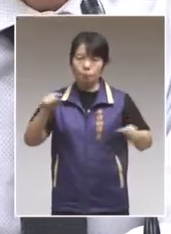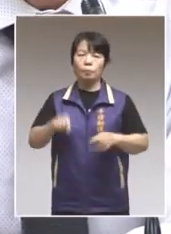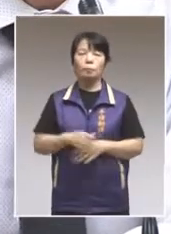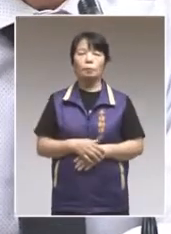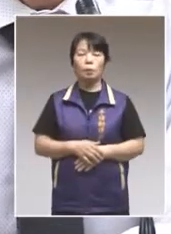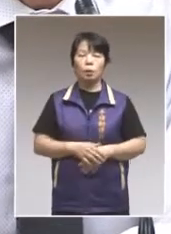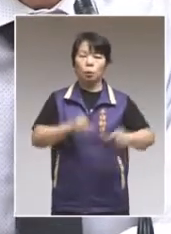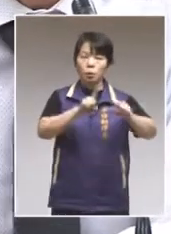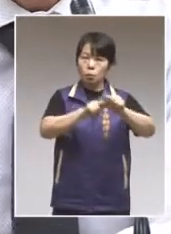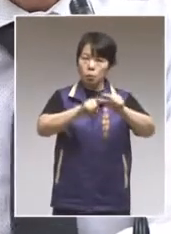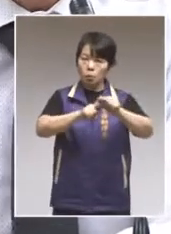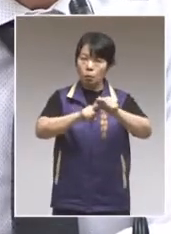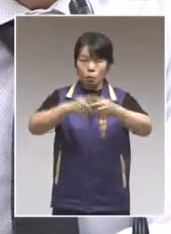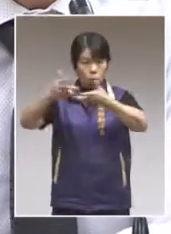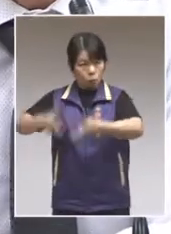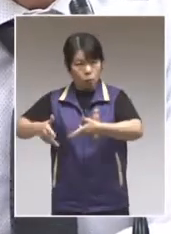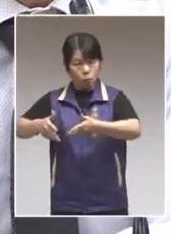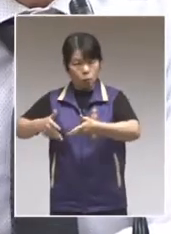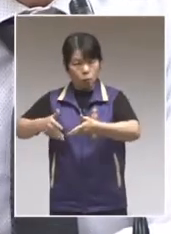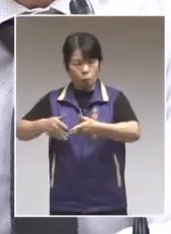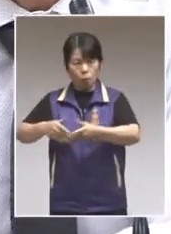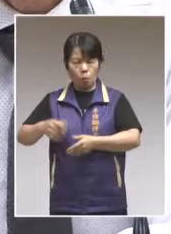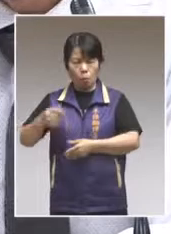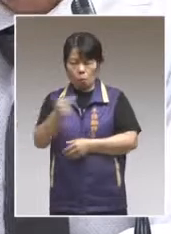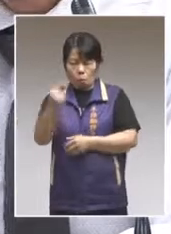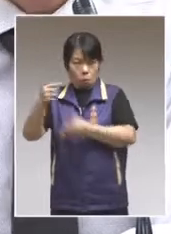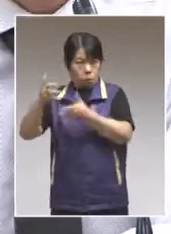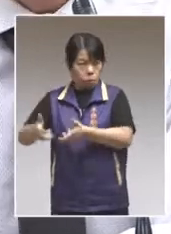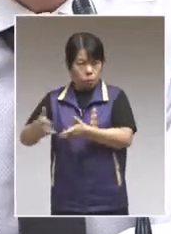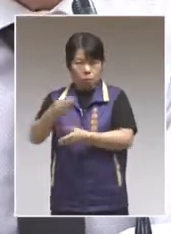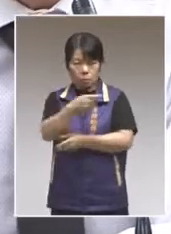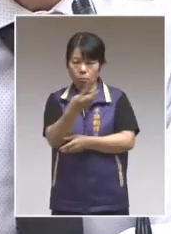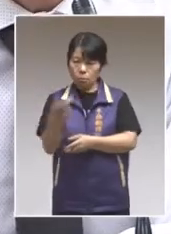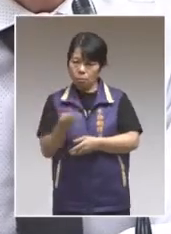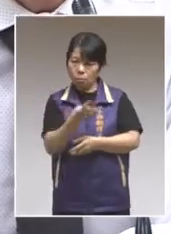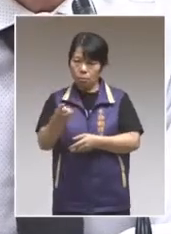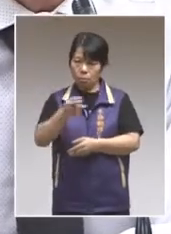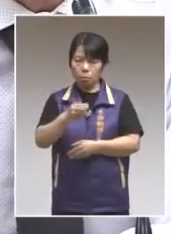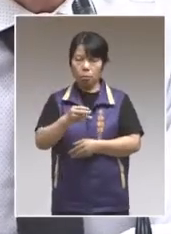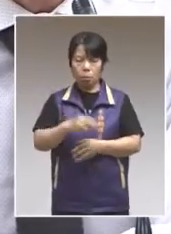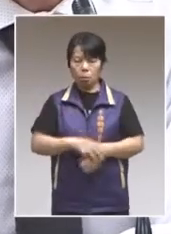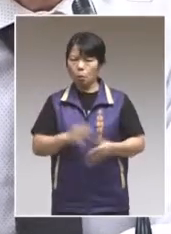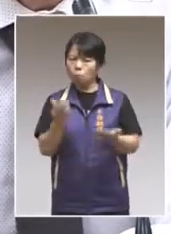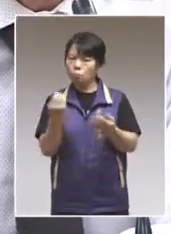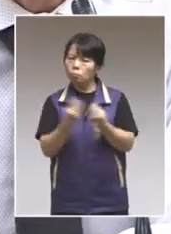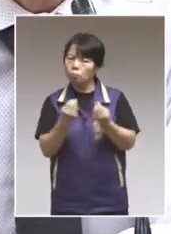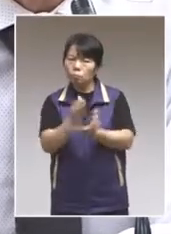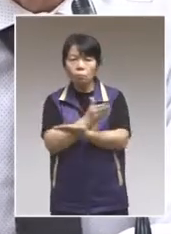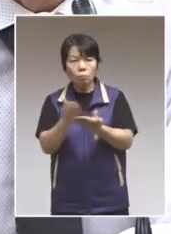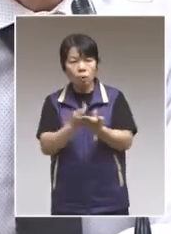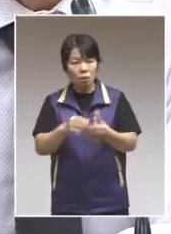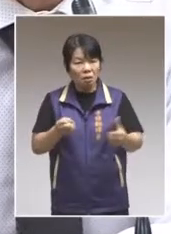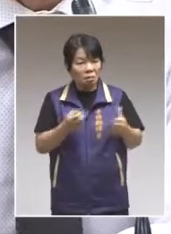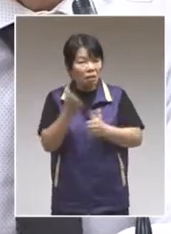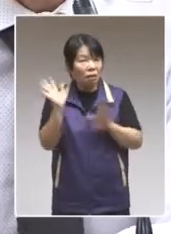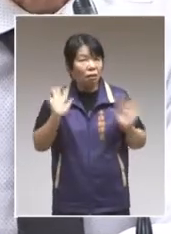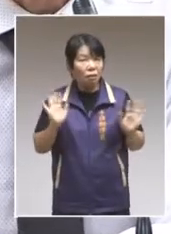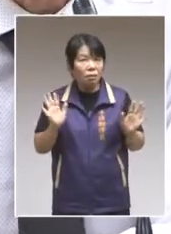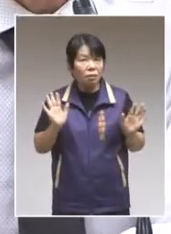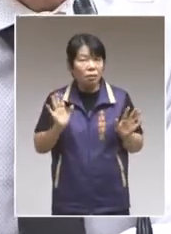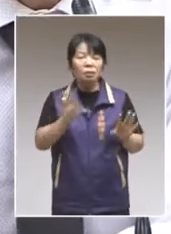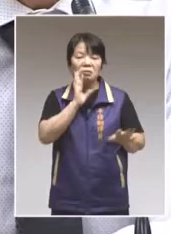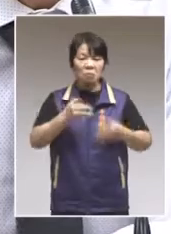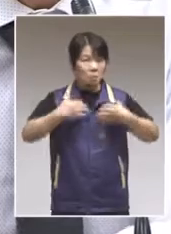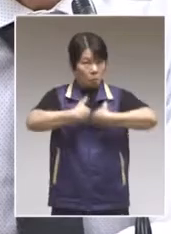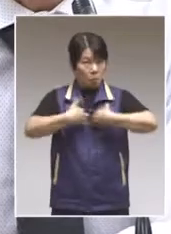度、重度跟极重度的差别。那怎么样去分辨说我们这个感冒的小孩是不是有肺